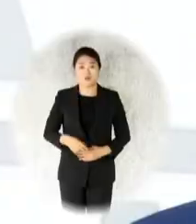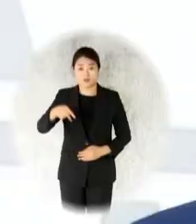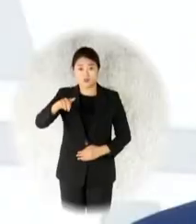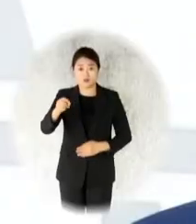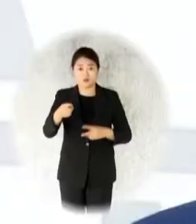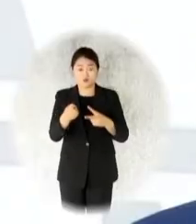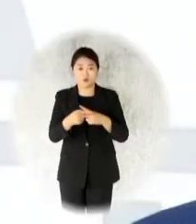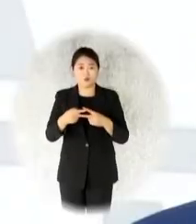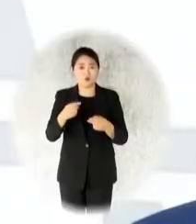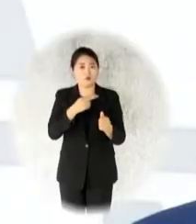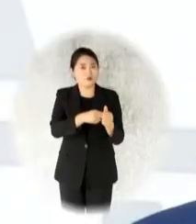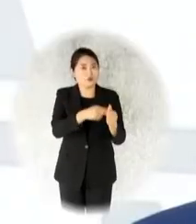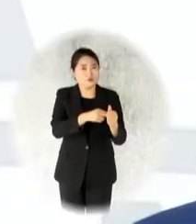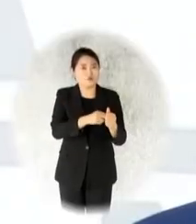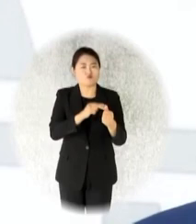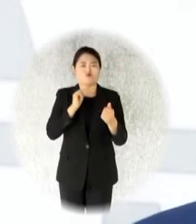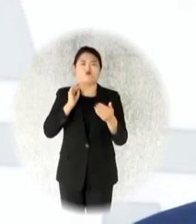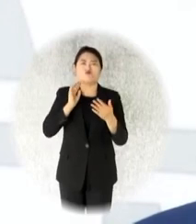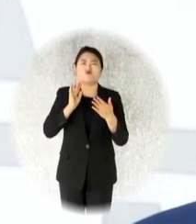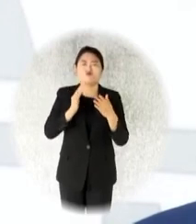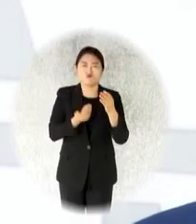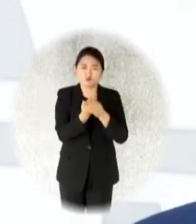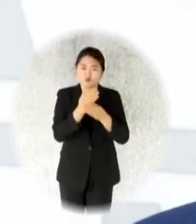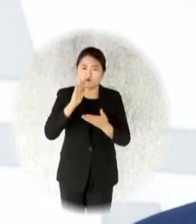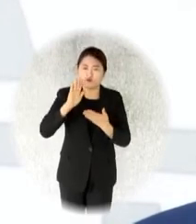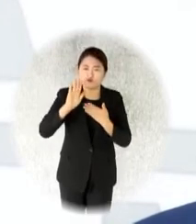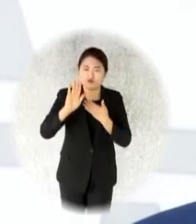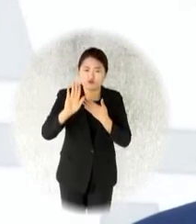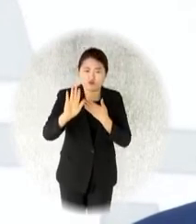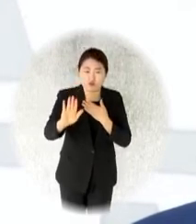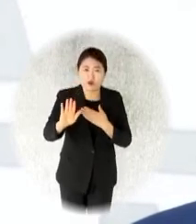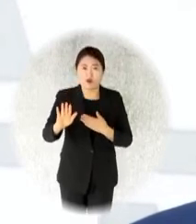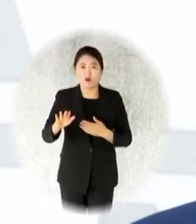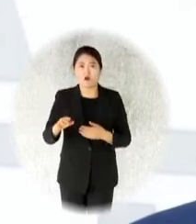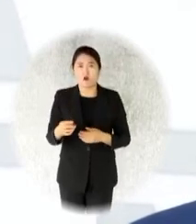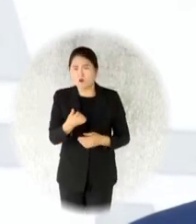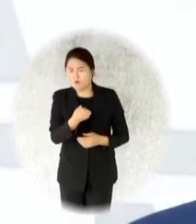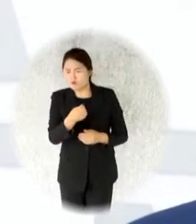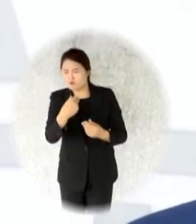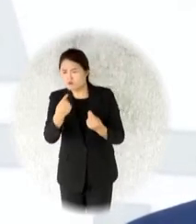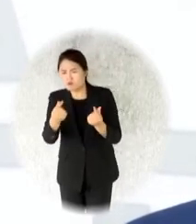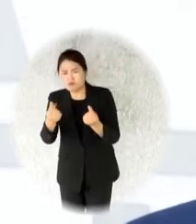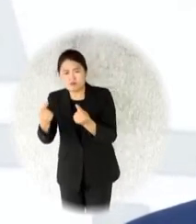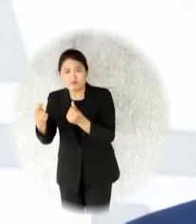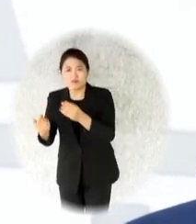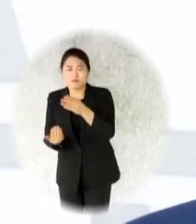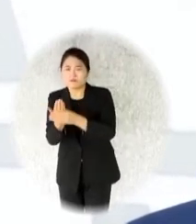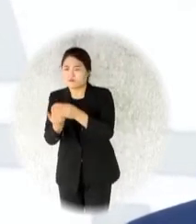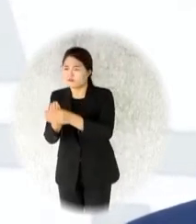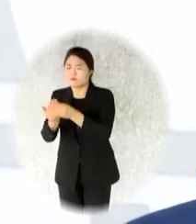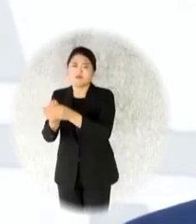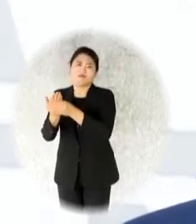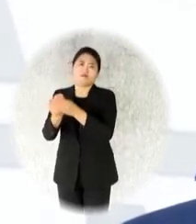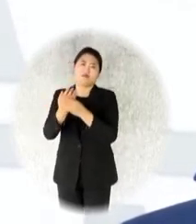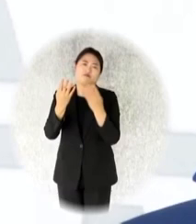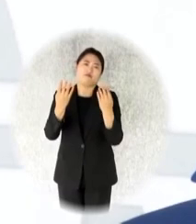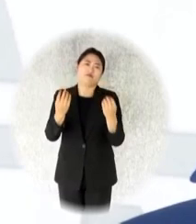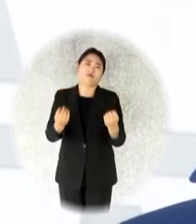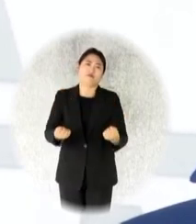서이초 선생님 산 이후로도 적지 않은 유사한 사람들이 있었습니다 선생님들이